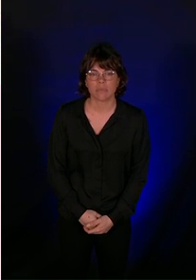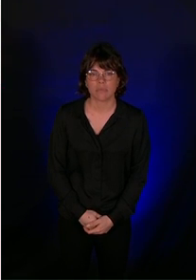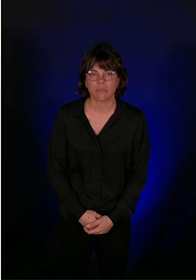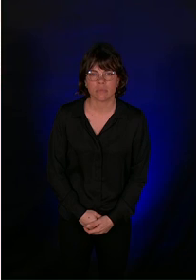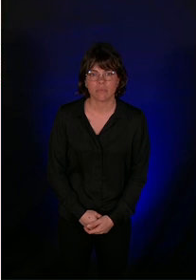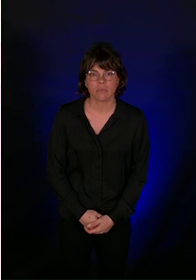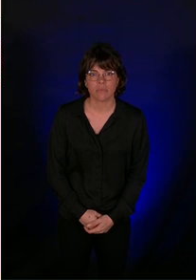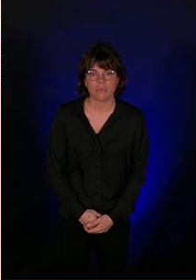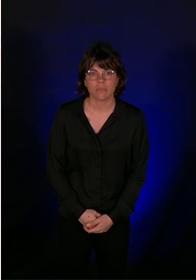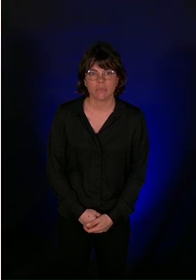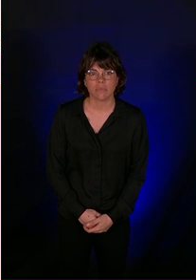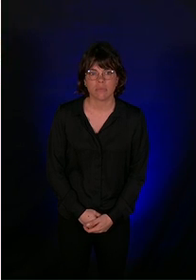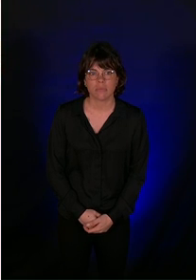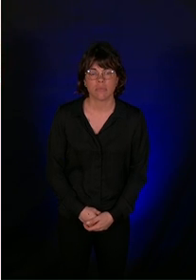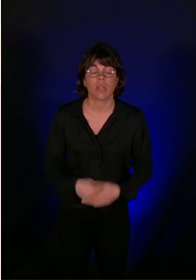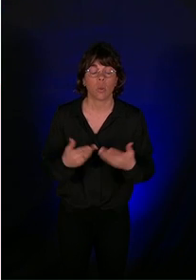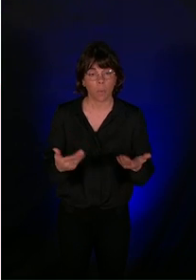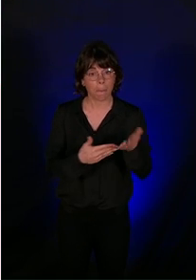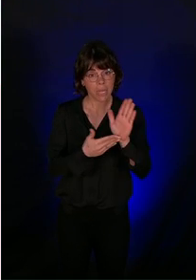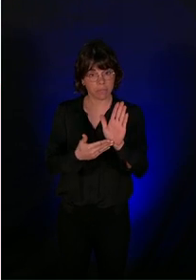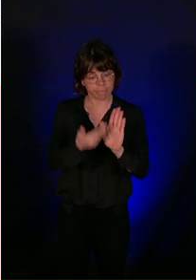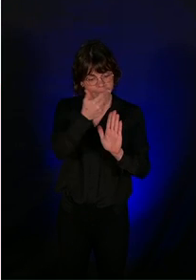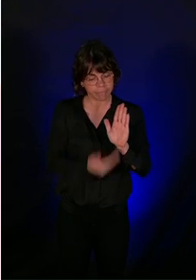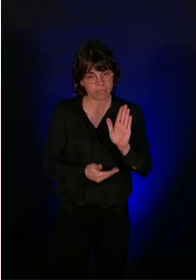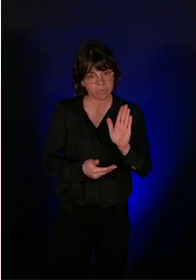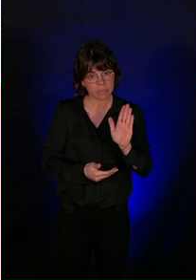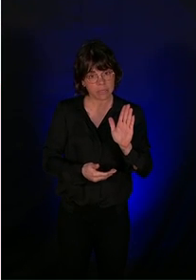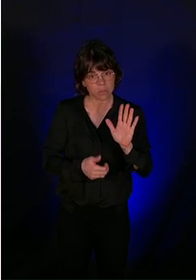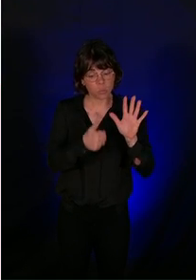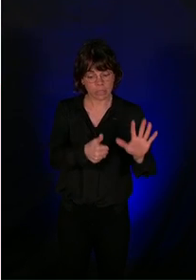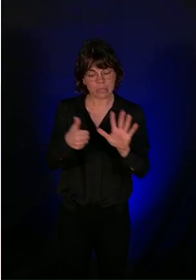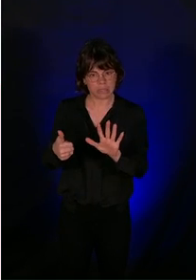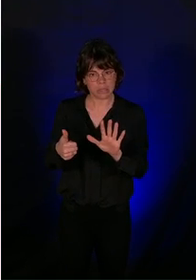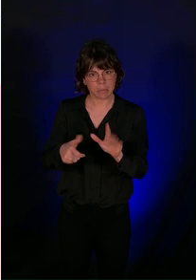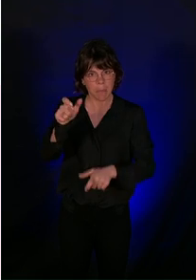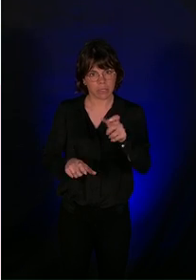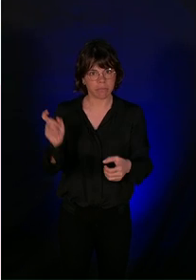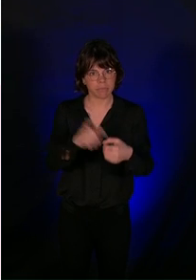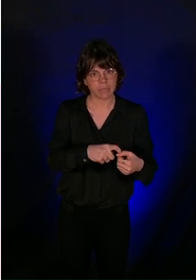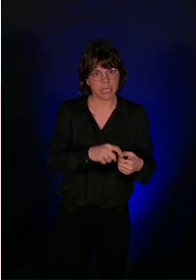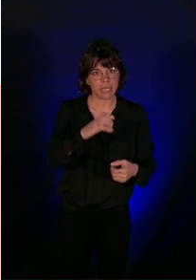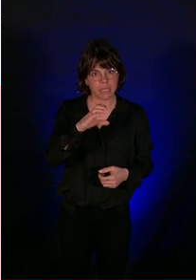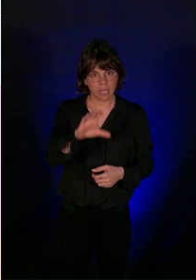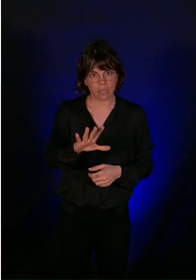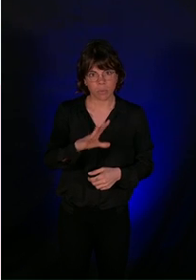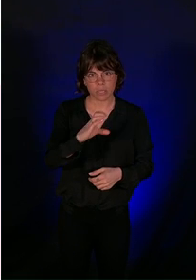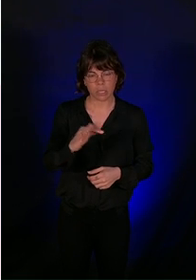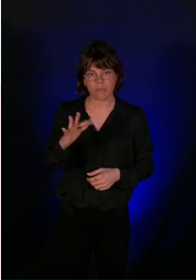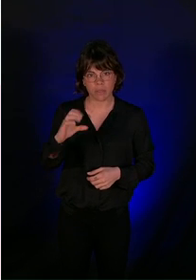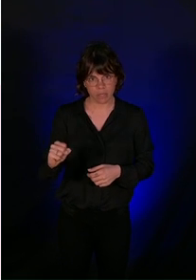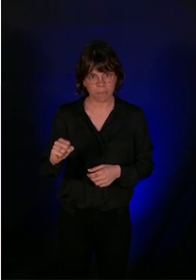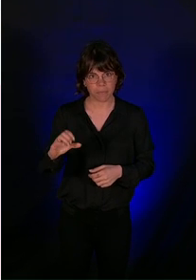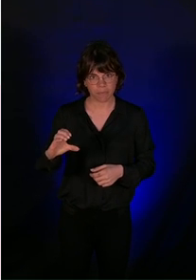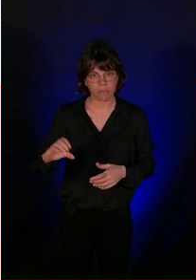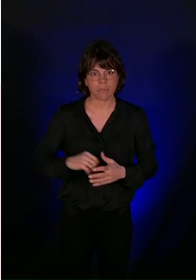vous nous vous présentons donc une liste de 66 camarades pour la CEC de 5 pour la CFC la Commission a donc